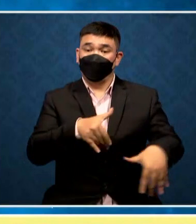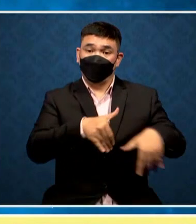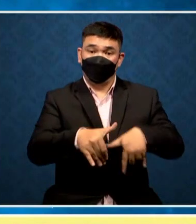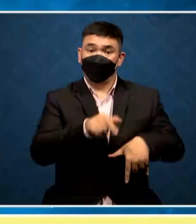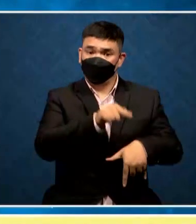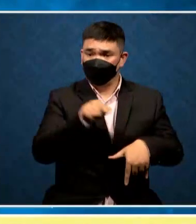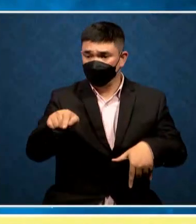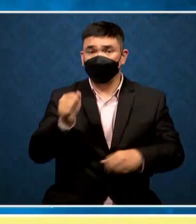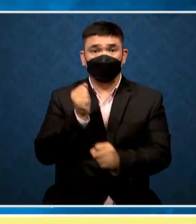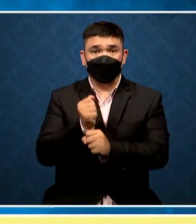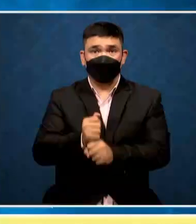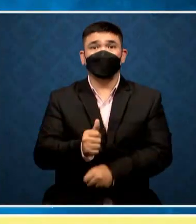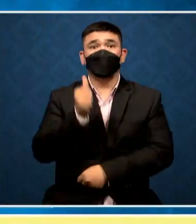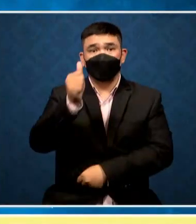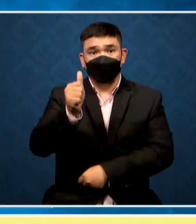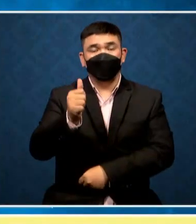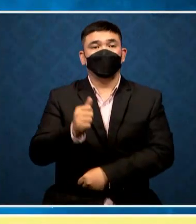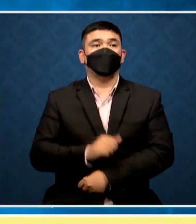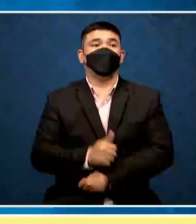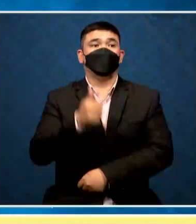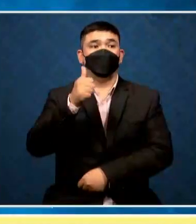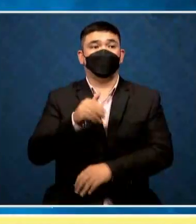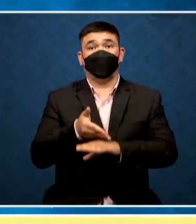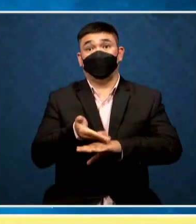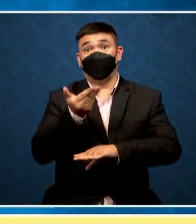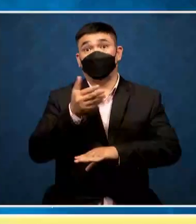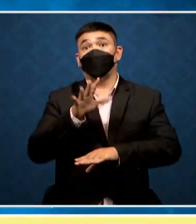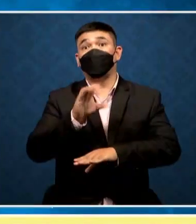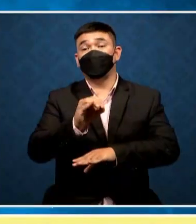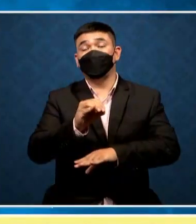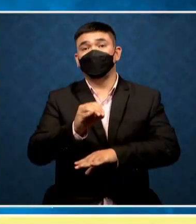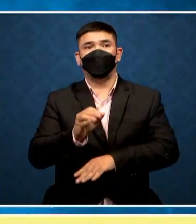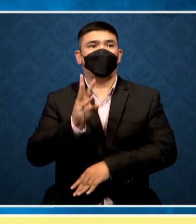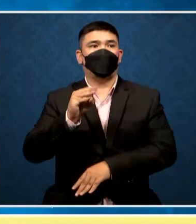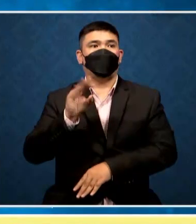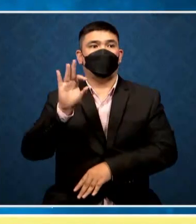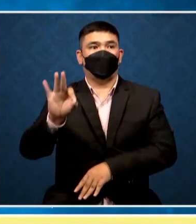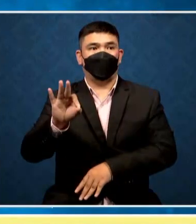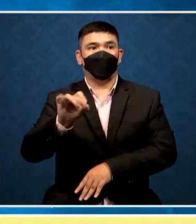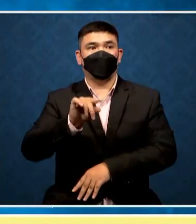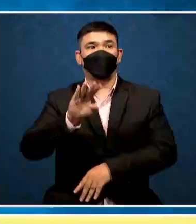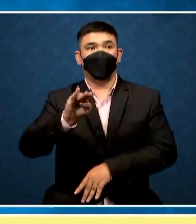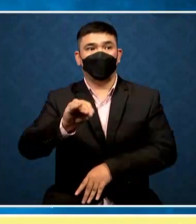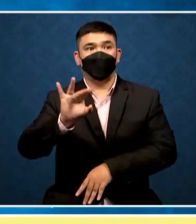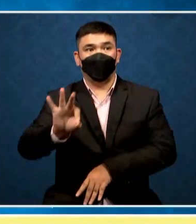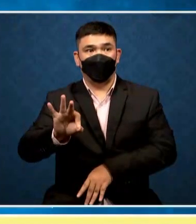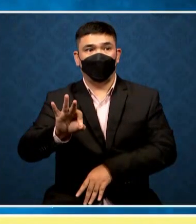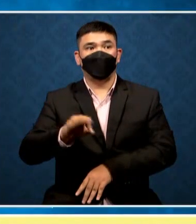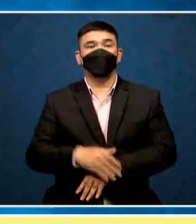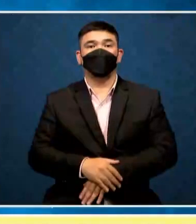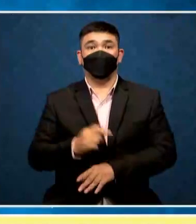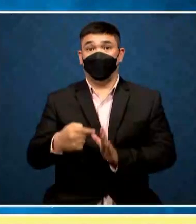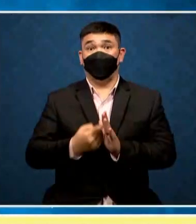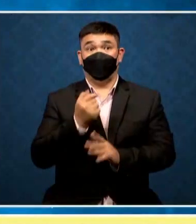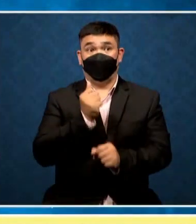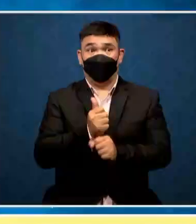ๆ มีกำเนินการตรนี้ได้ดี ได้สูงกว่าตัชีวัดก็คือได้ 69.49% อัี้ก็คอต้นท